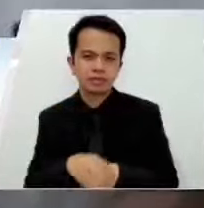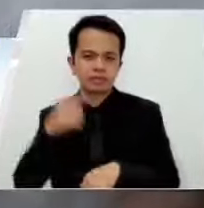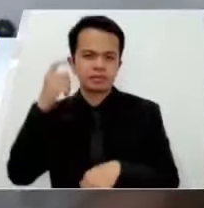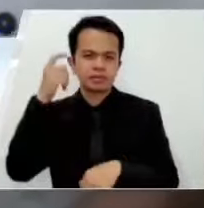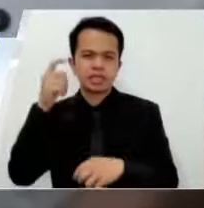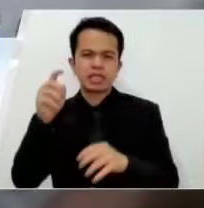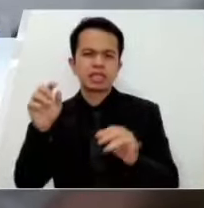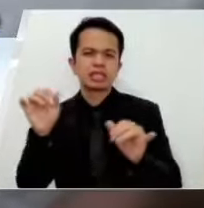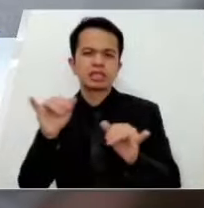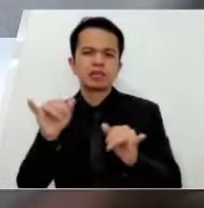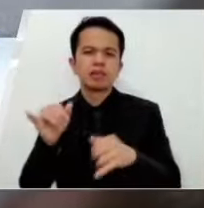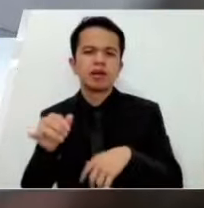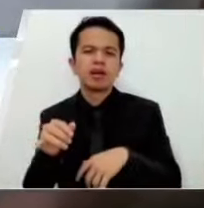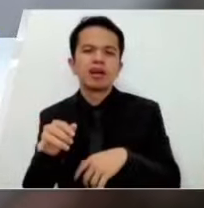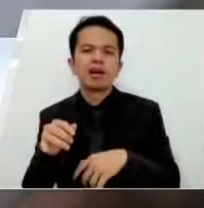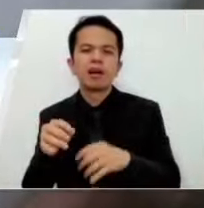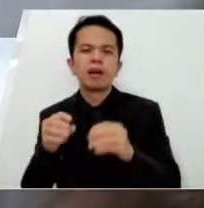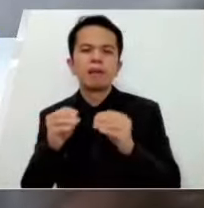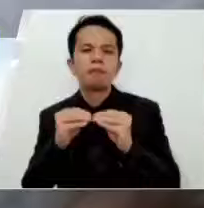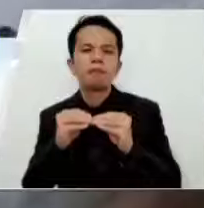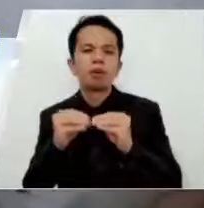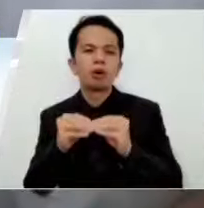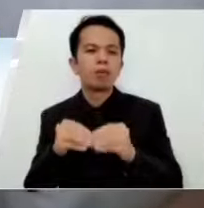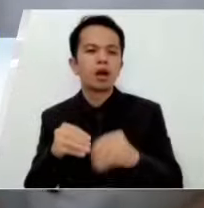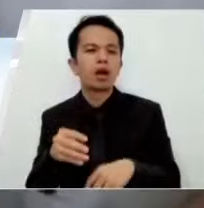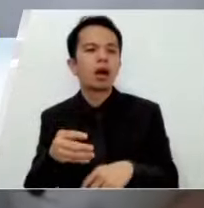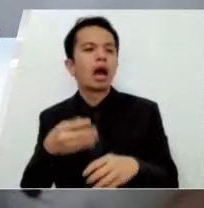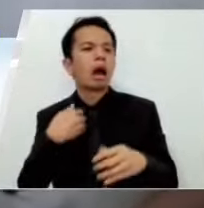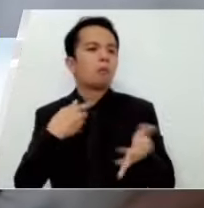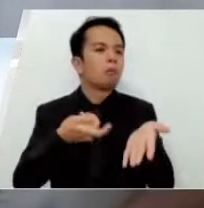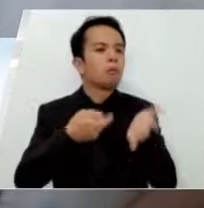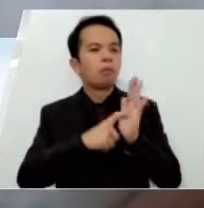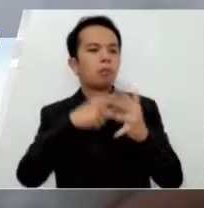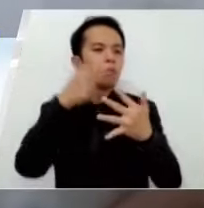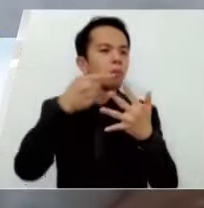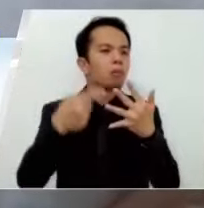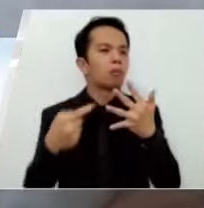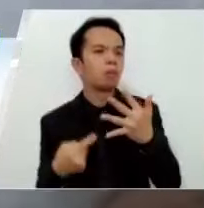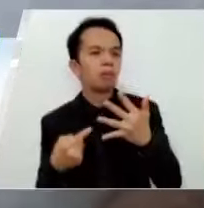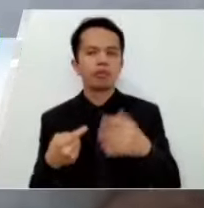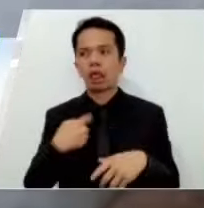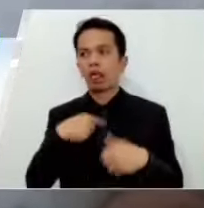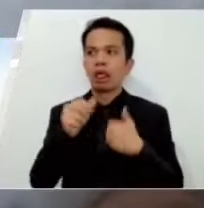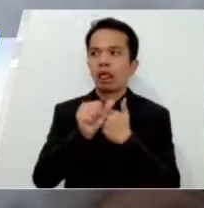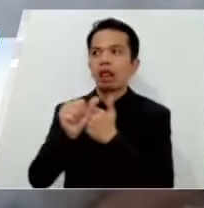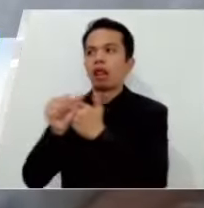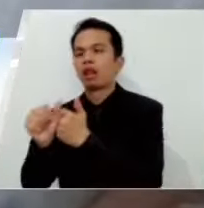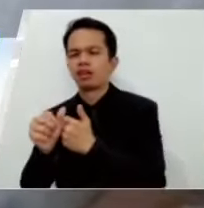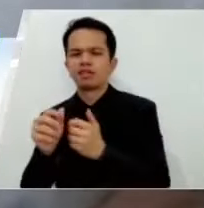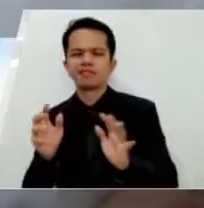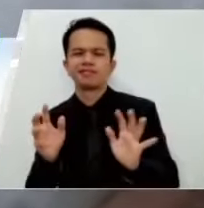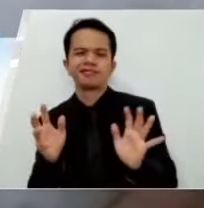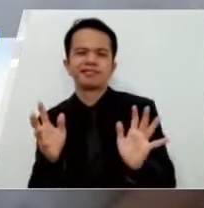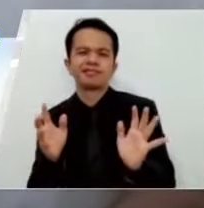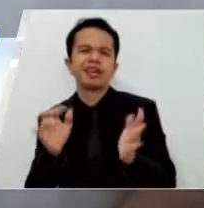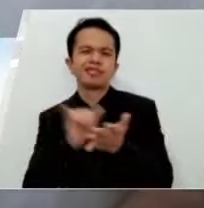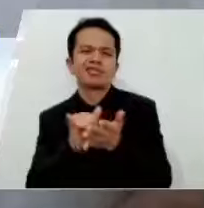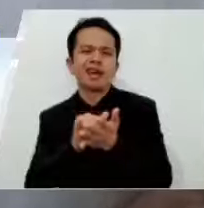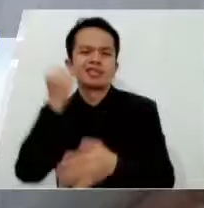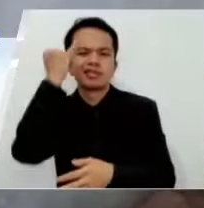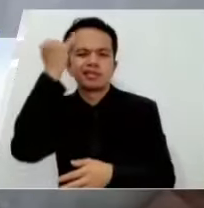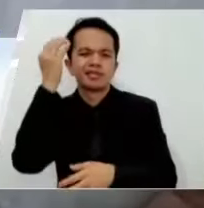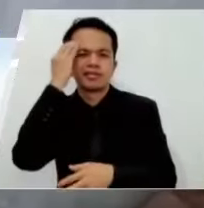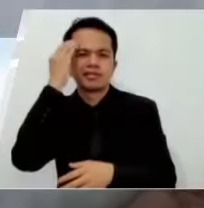tawag, na siyang magbibigay ng kondisyon sa gobyerno doon sa kaso niya, akusado siya sa warrant of